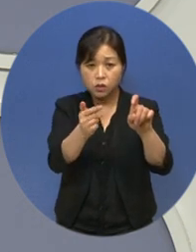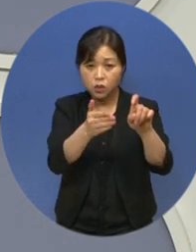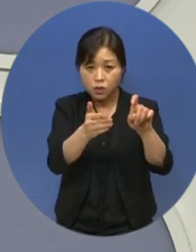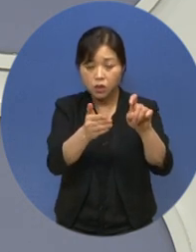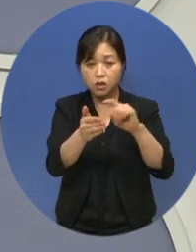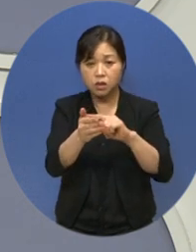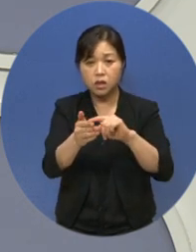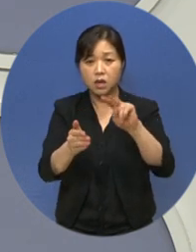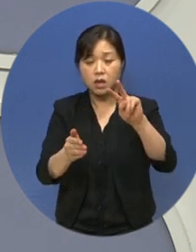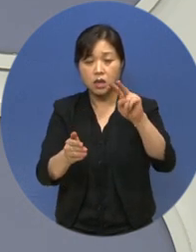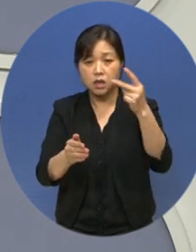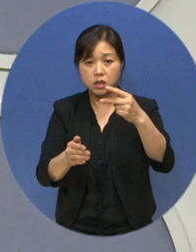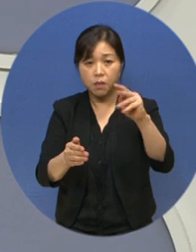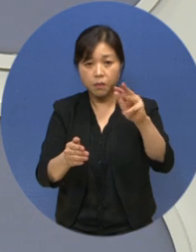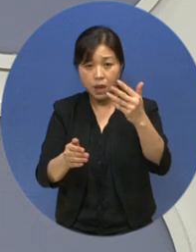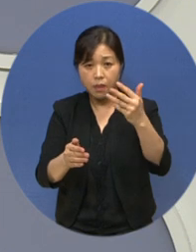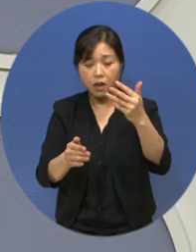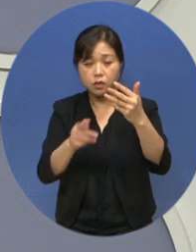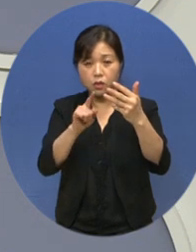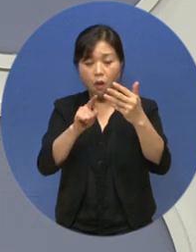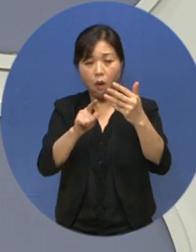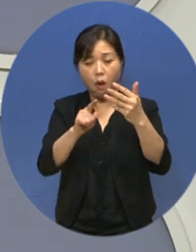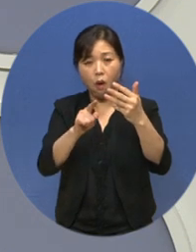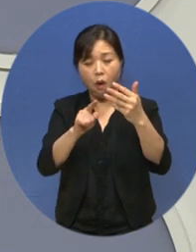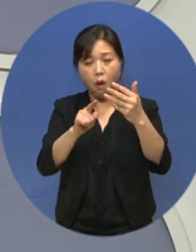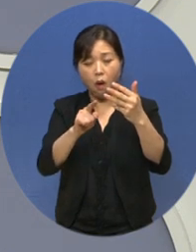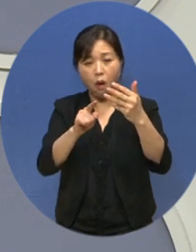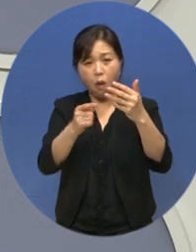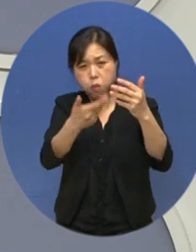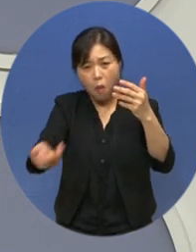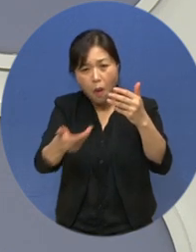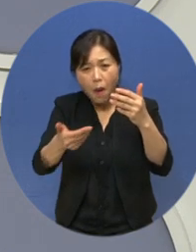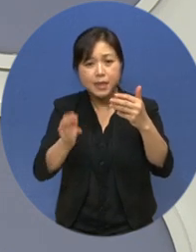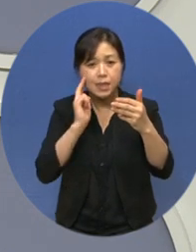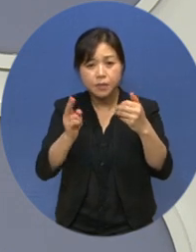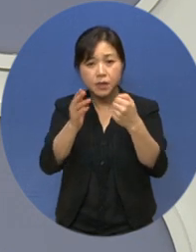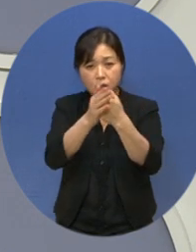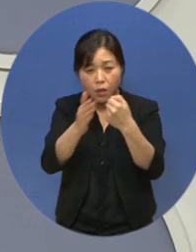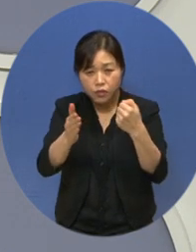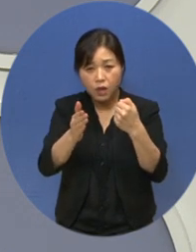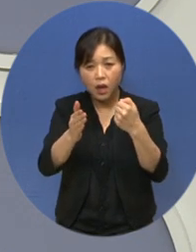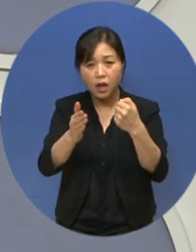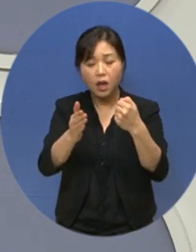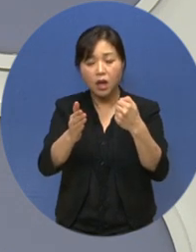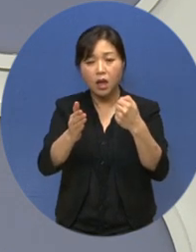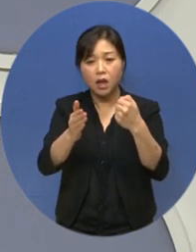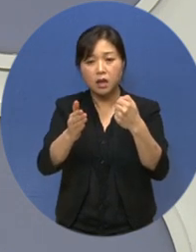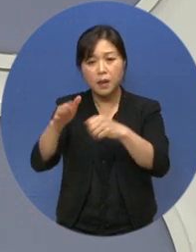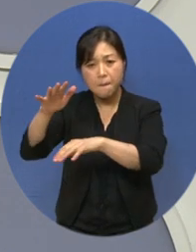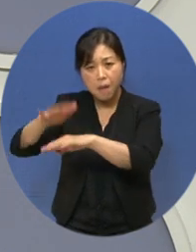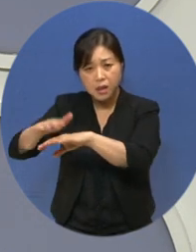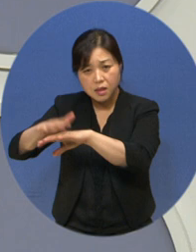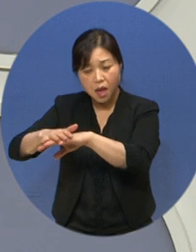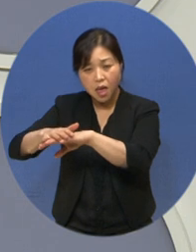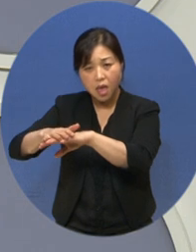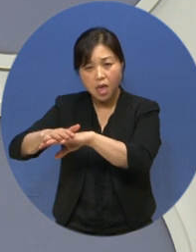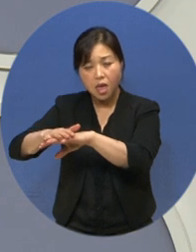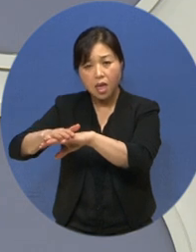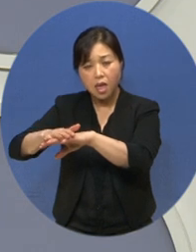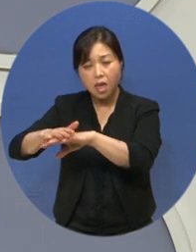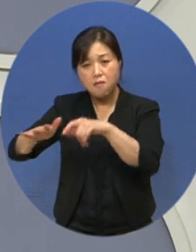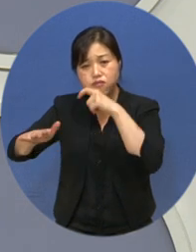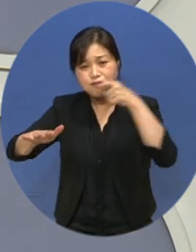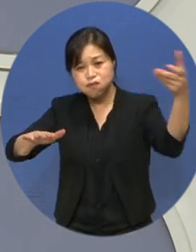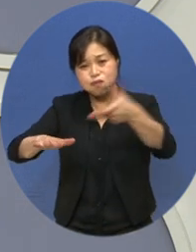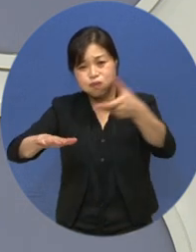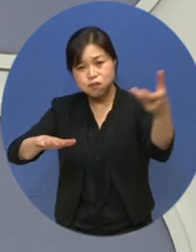갑자기 해다 보니까 말씀하신데로 그 저지대 침수 가지고 안전이 범람에 수밖에 없는 상황이